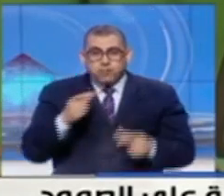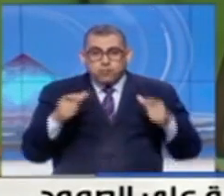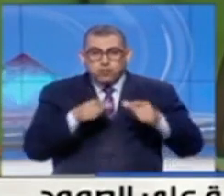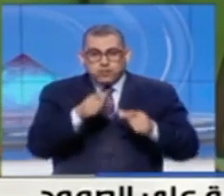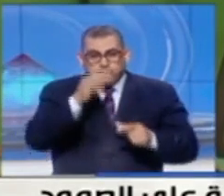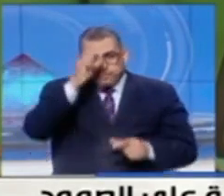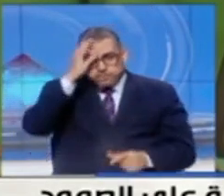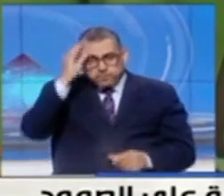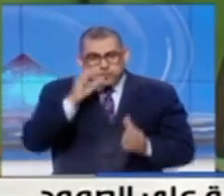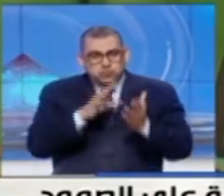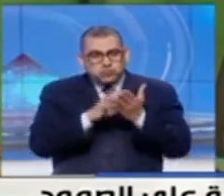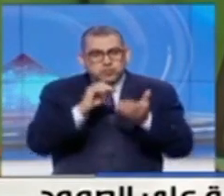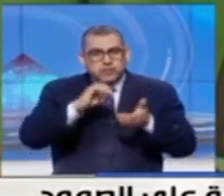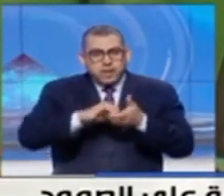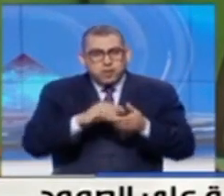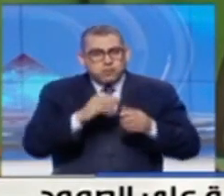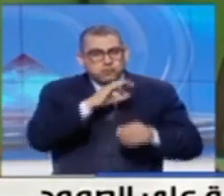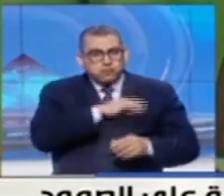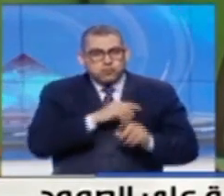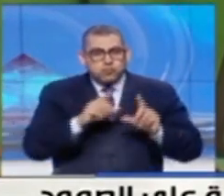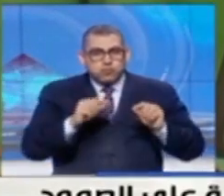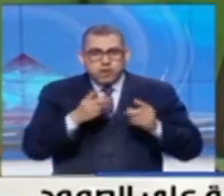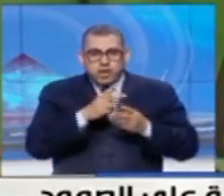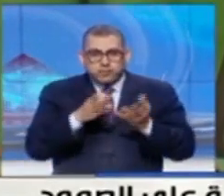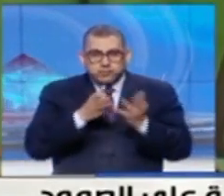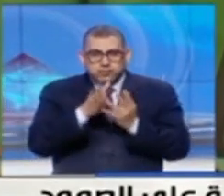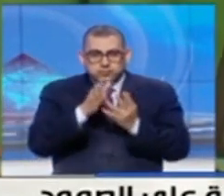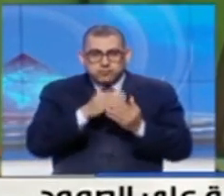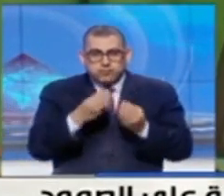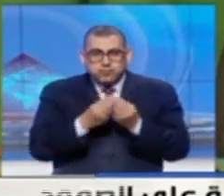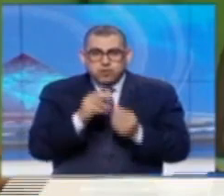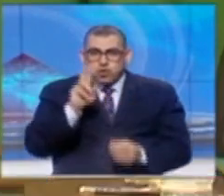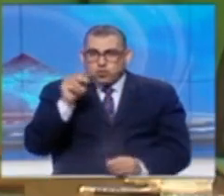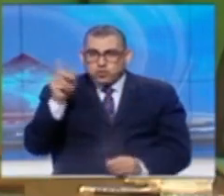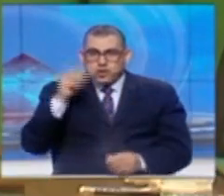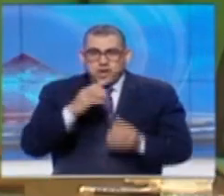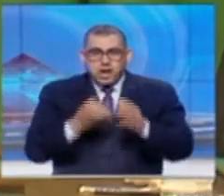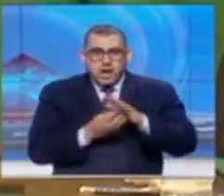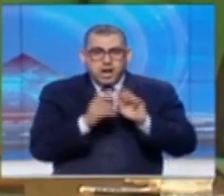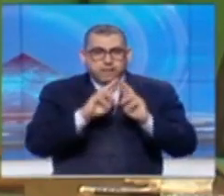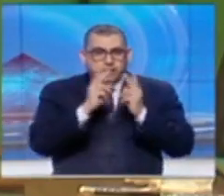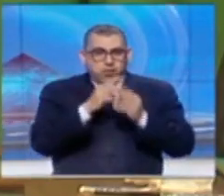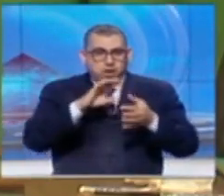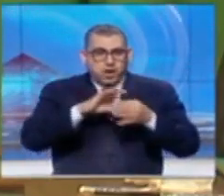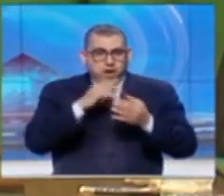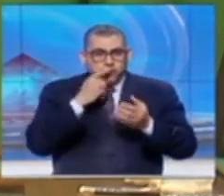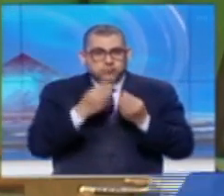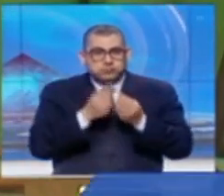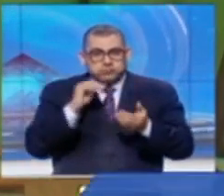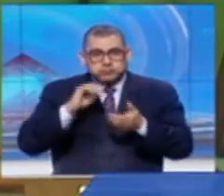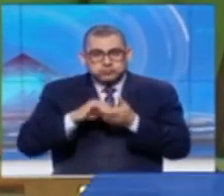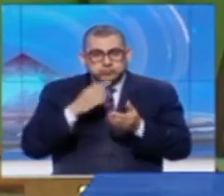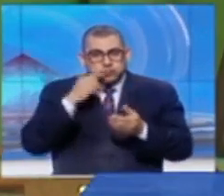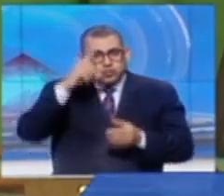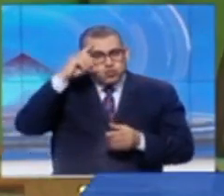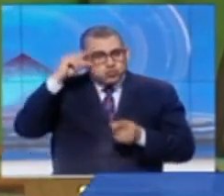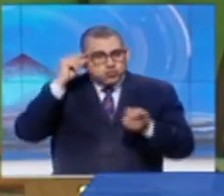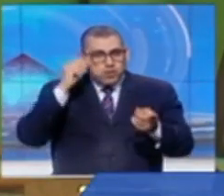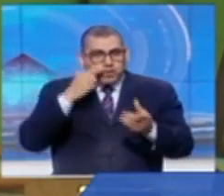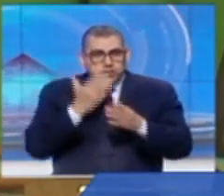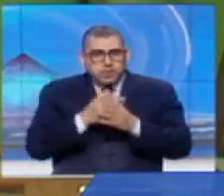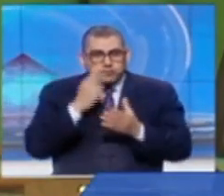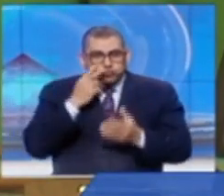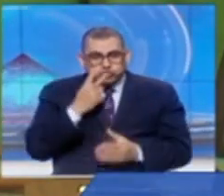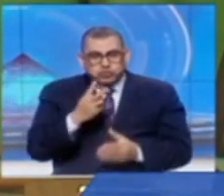مثال للتعاون المثمر في مختلف المجالات بين الأمم المتحدة والجامعة العربية، خاصة في مشكلة الصومال، حيث